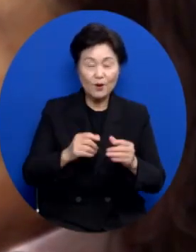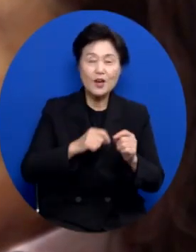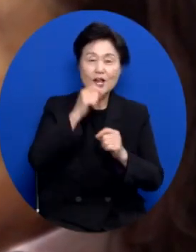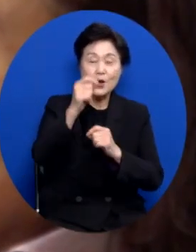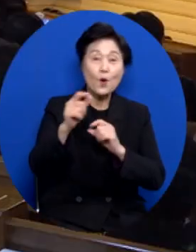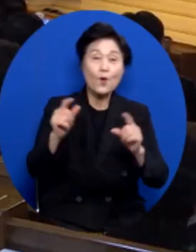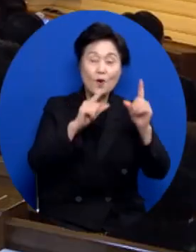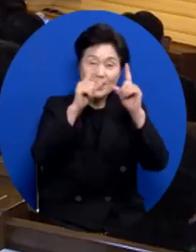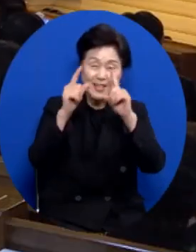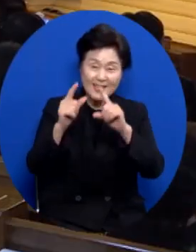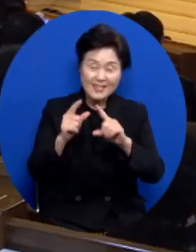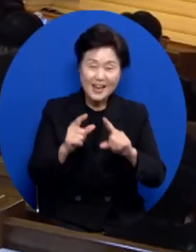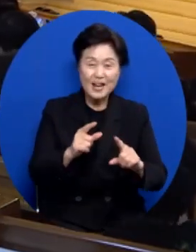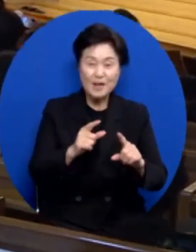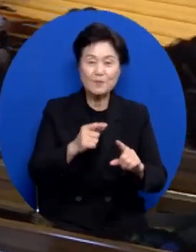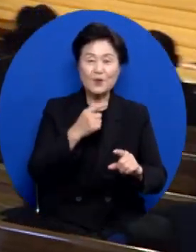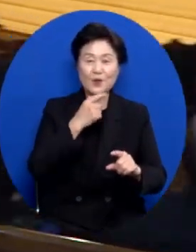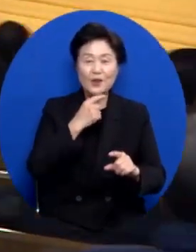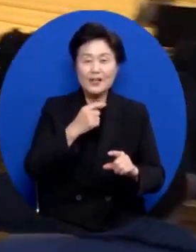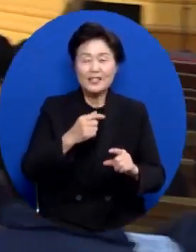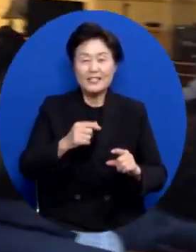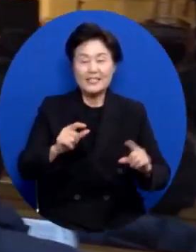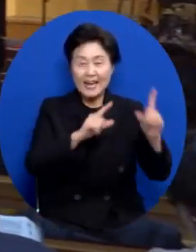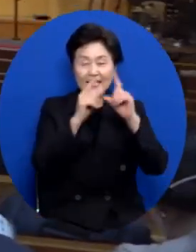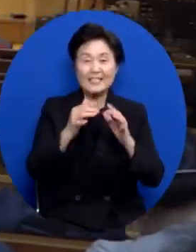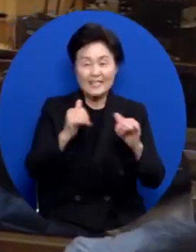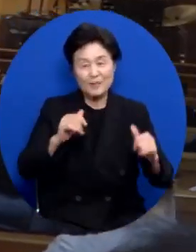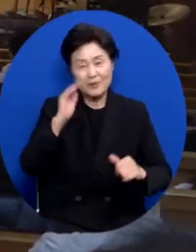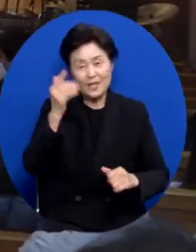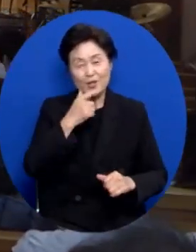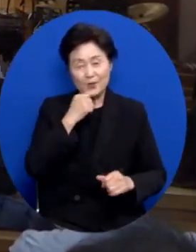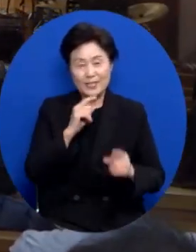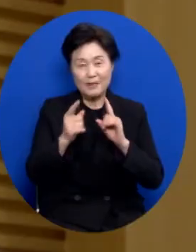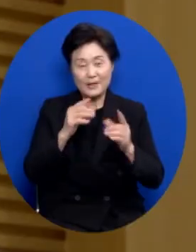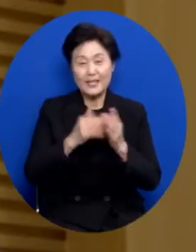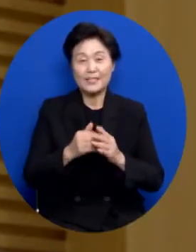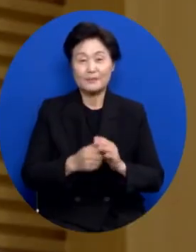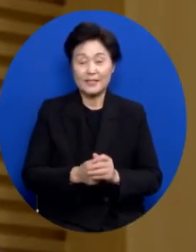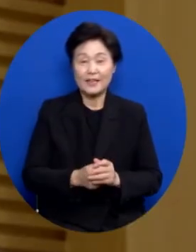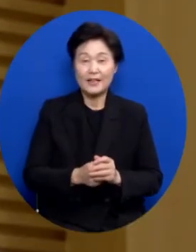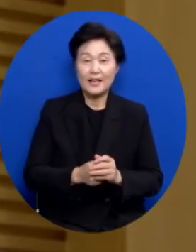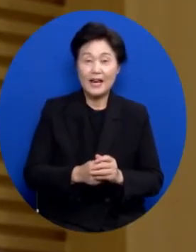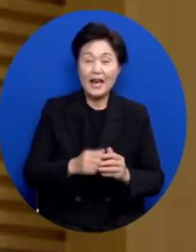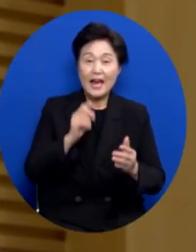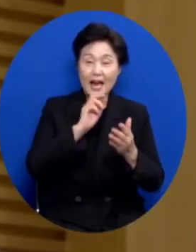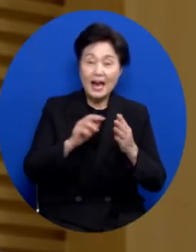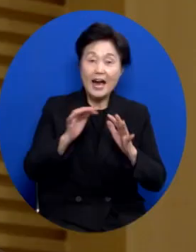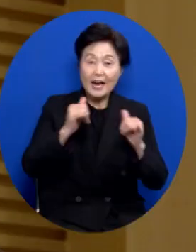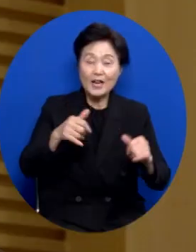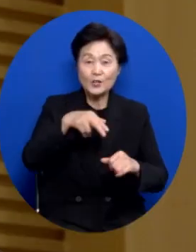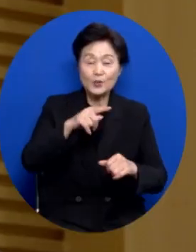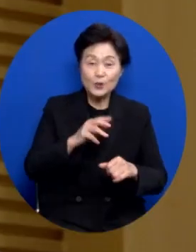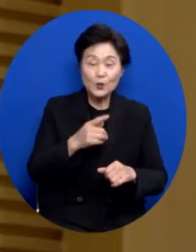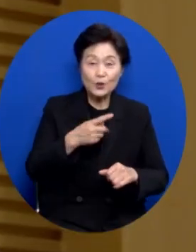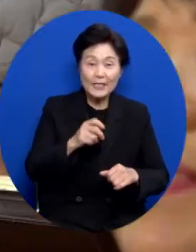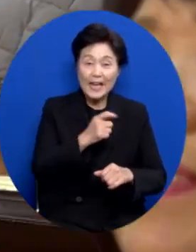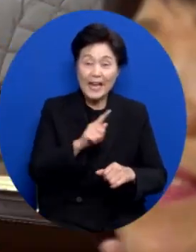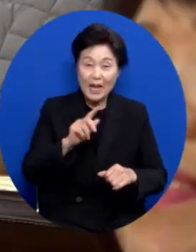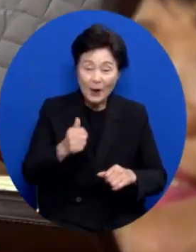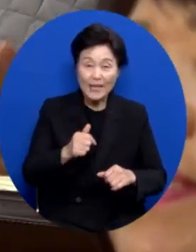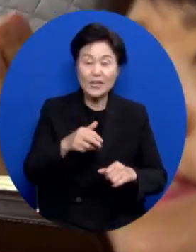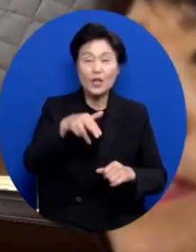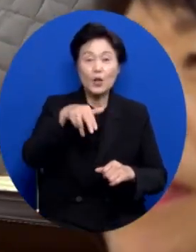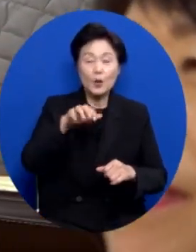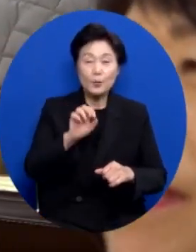삶의 여정을 누리는 인생이 되길 바란다고 말했습니다. 이날 원주 중부교회는 가수 송대관 집사와 개그맨 표인봉